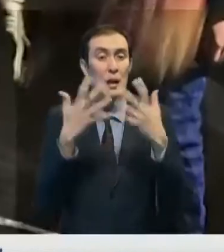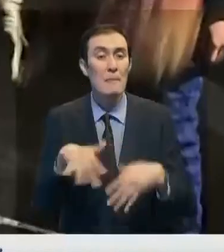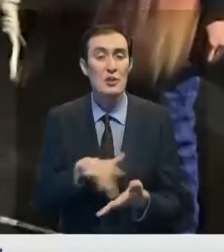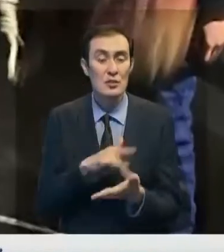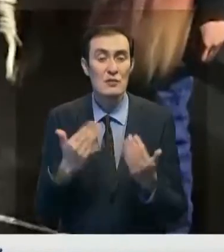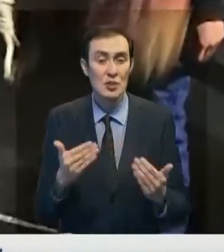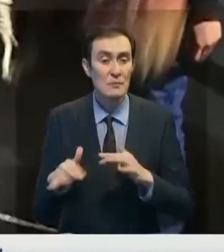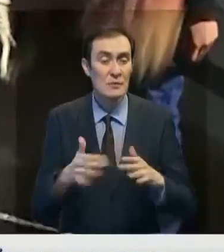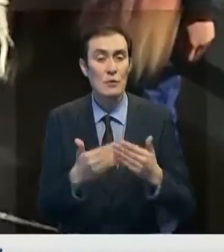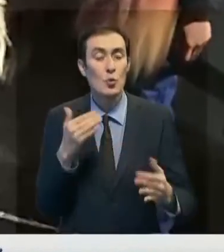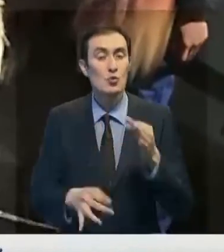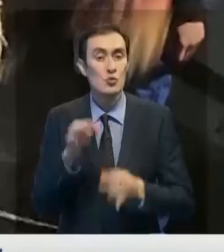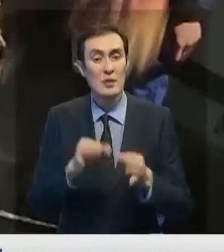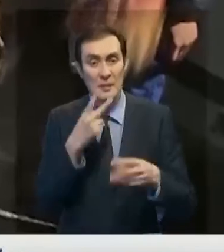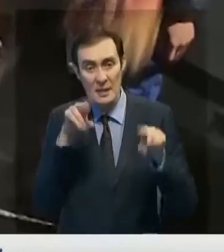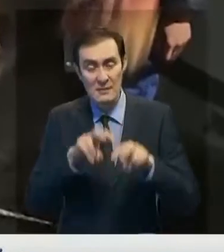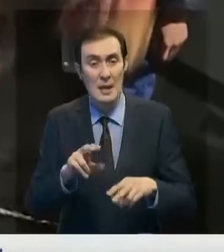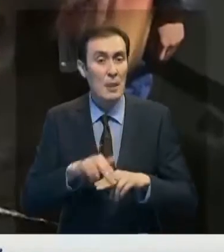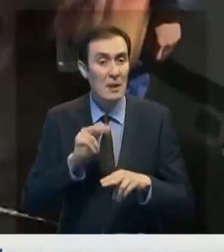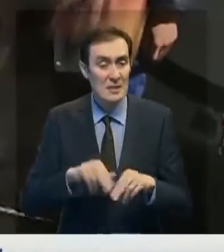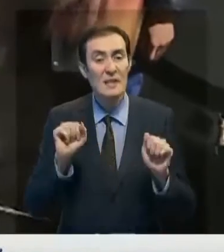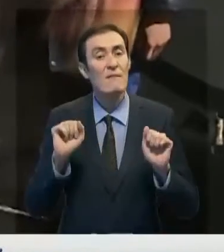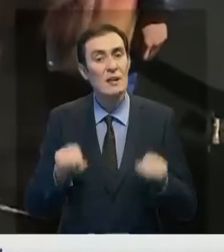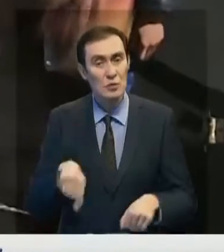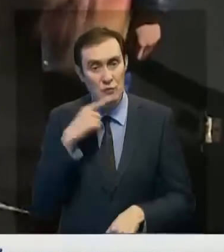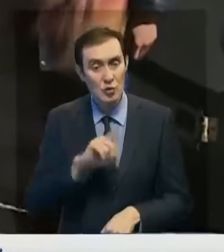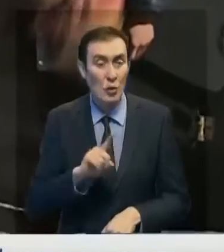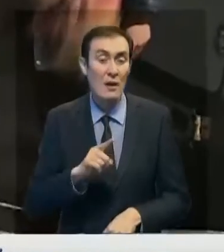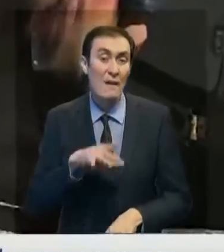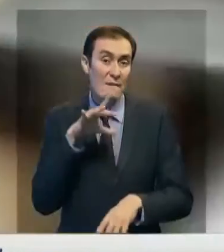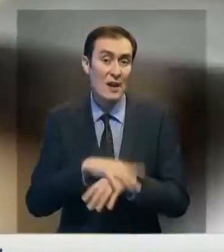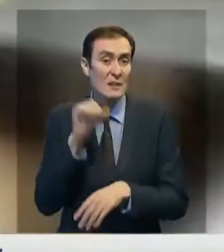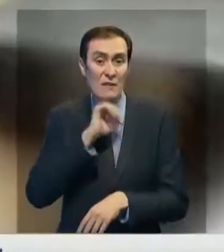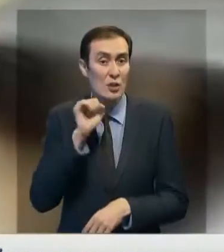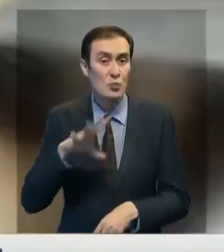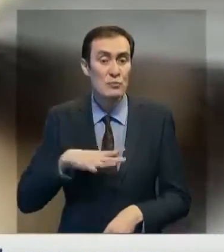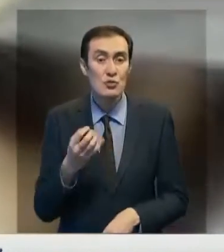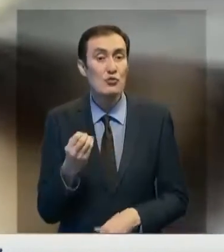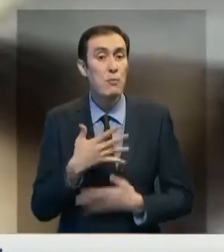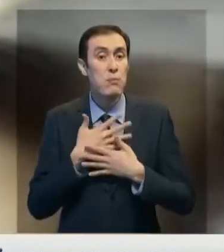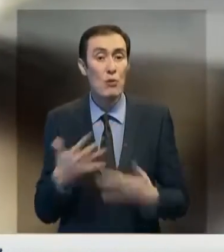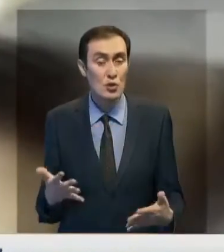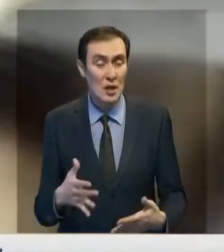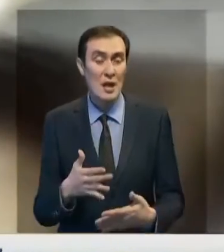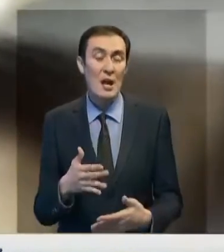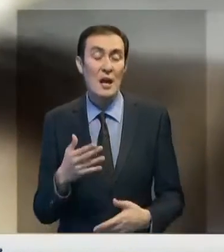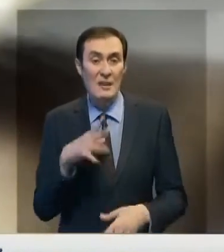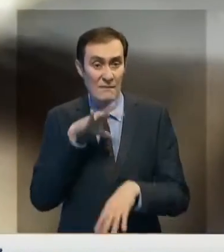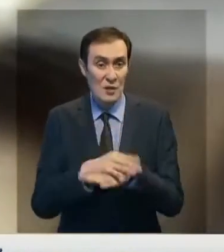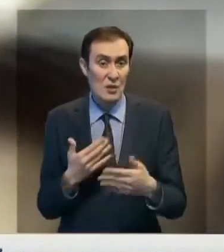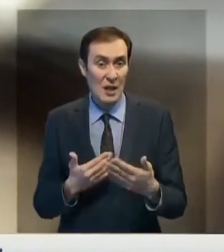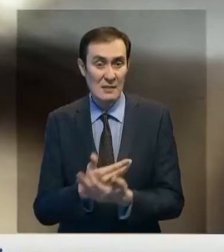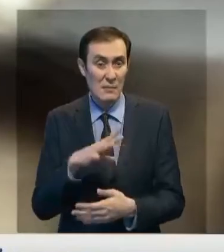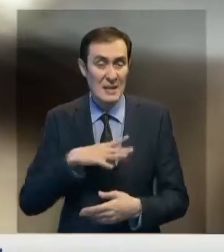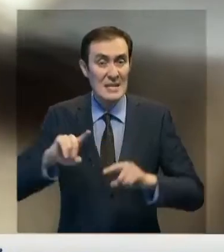подсчитывают. Сейчас проводится досудебное расследование, и полицейские не исключают, что фактов краж может быть больше. В качестве